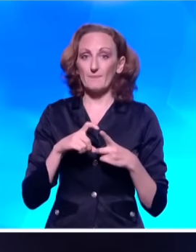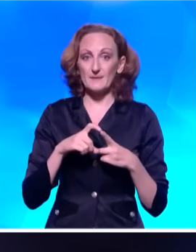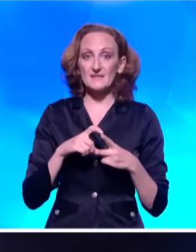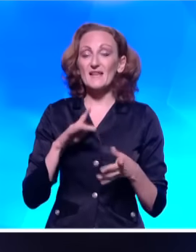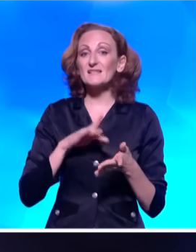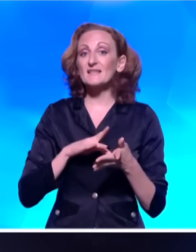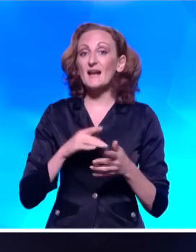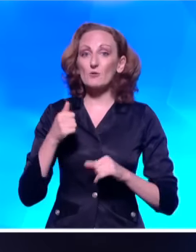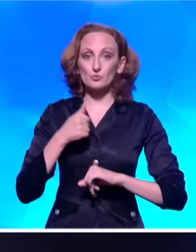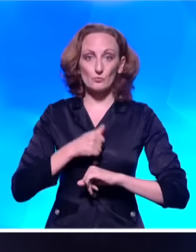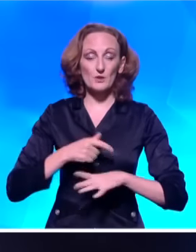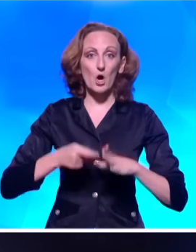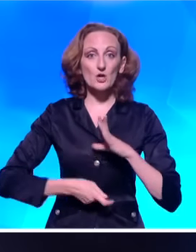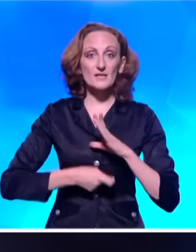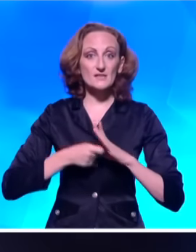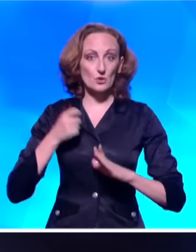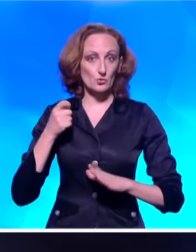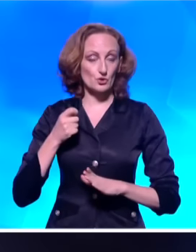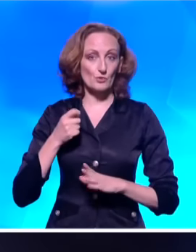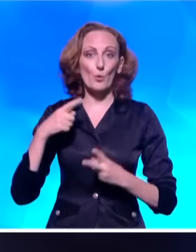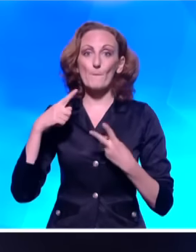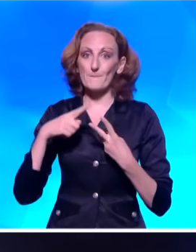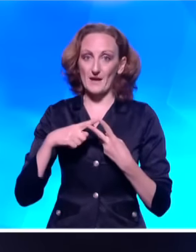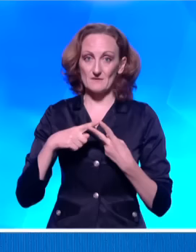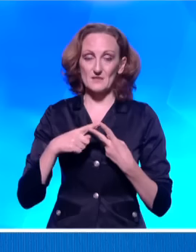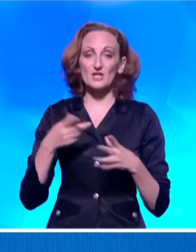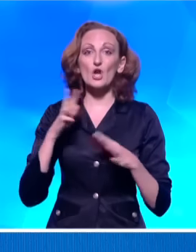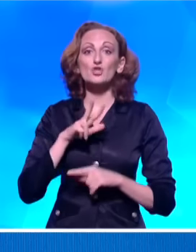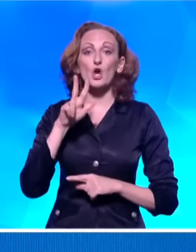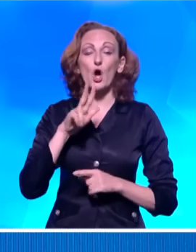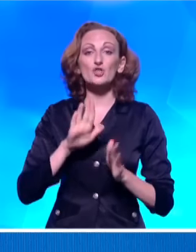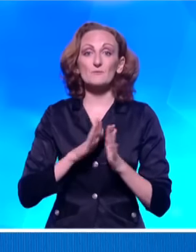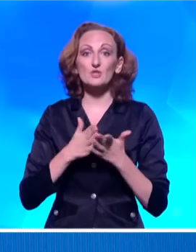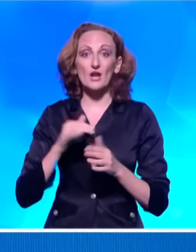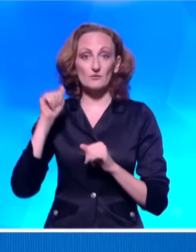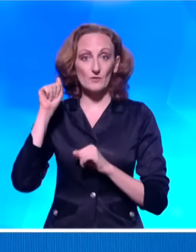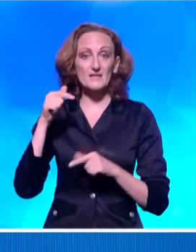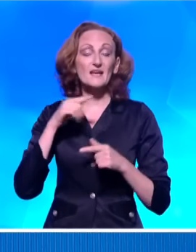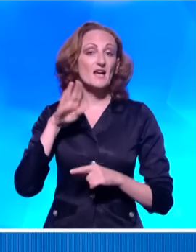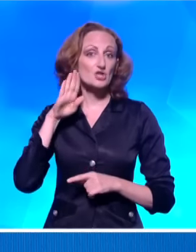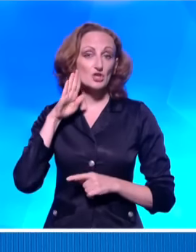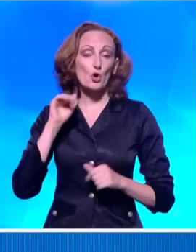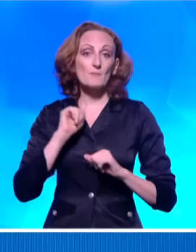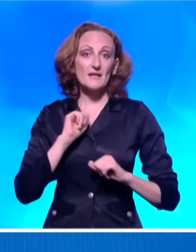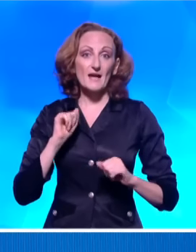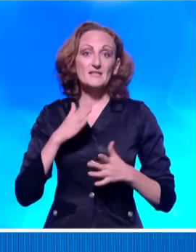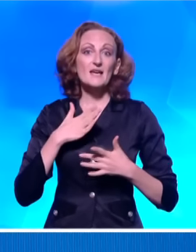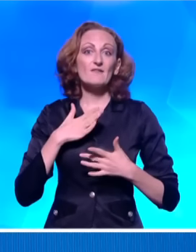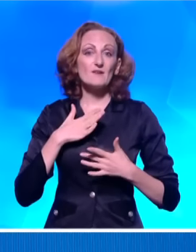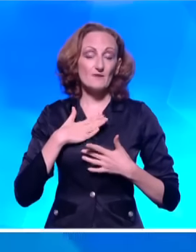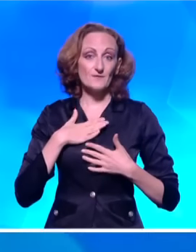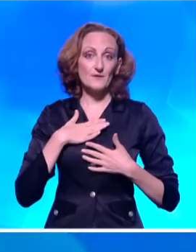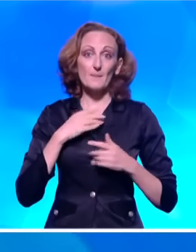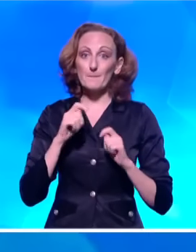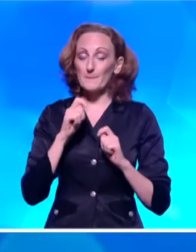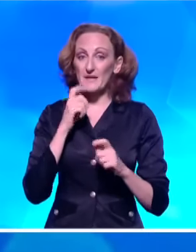Централното бюро е изключило Пеевски и още 8 членове на партията. Сега ще чуем реакцията в нашия ефир. А